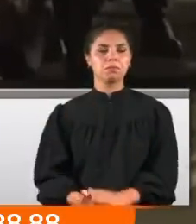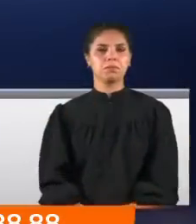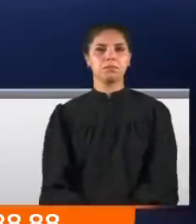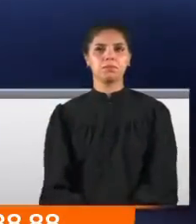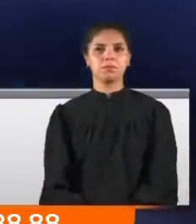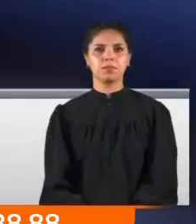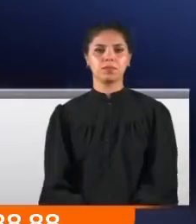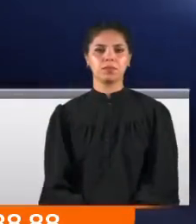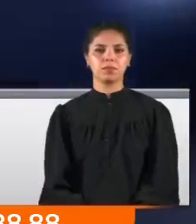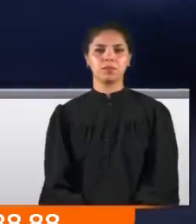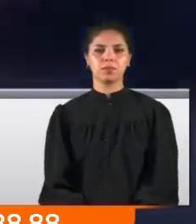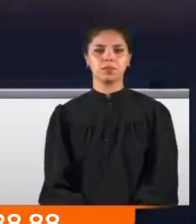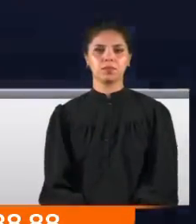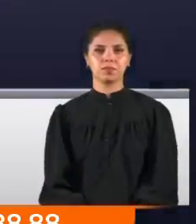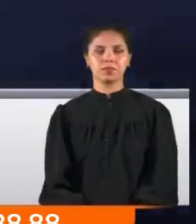işareti.